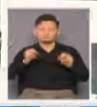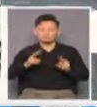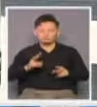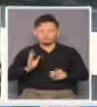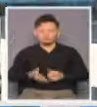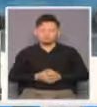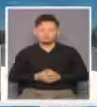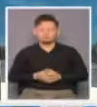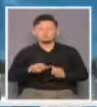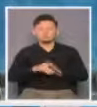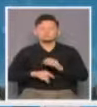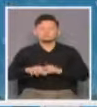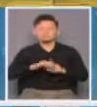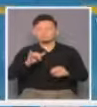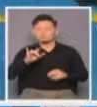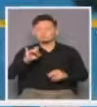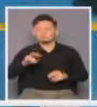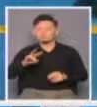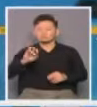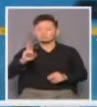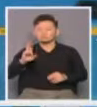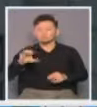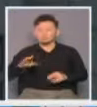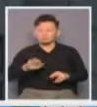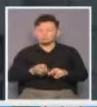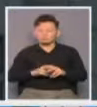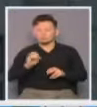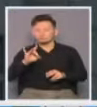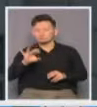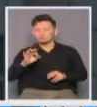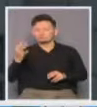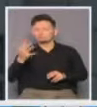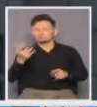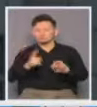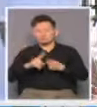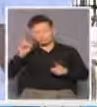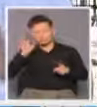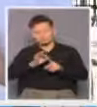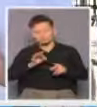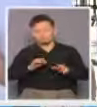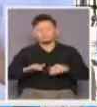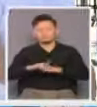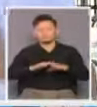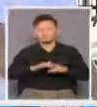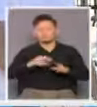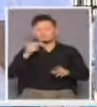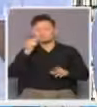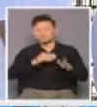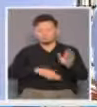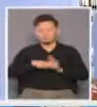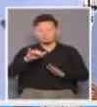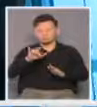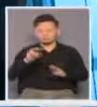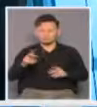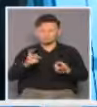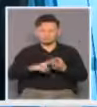технику. Презентация автомобилей «Урал Next» экологического класса Евро-5, целью которого является популяризация автомобилей марки «Урал»